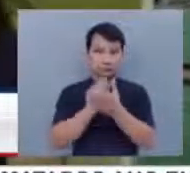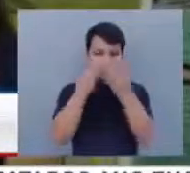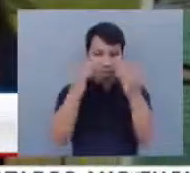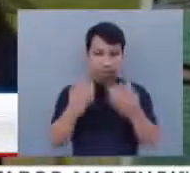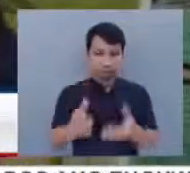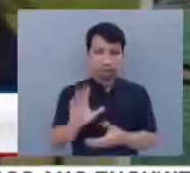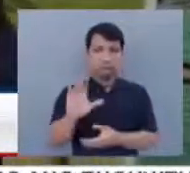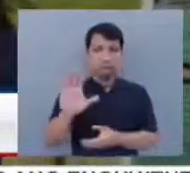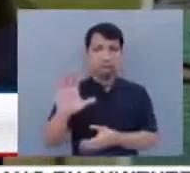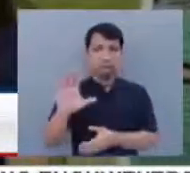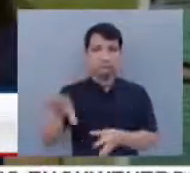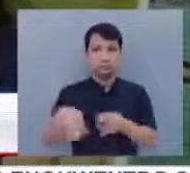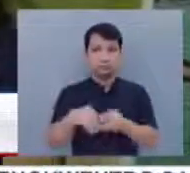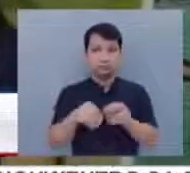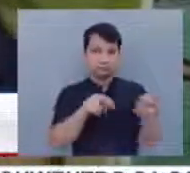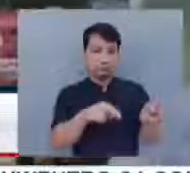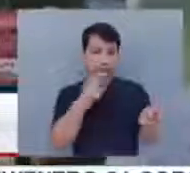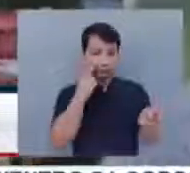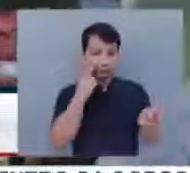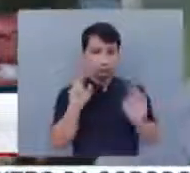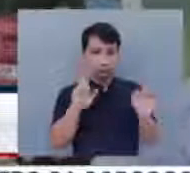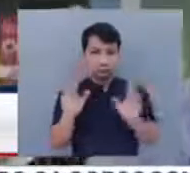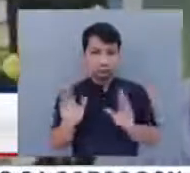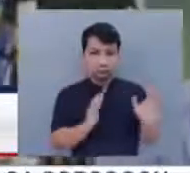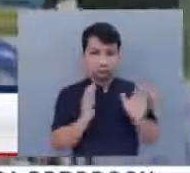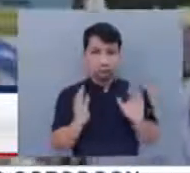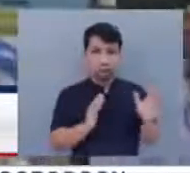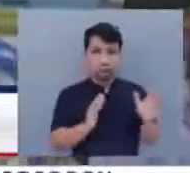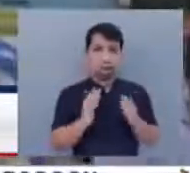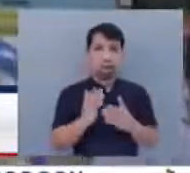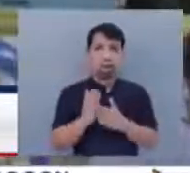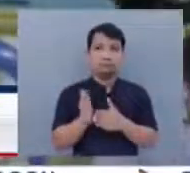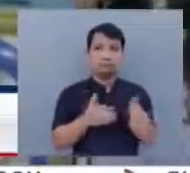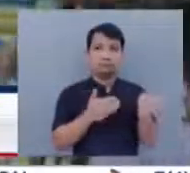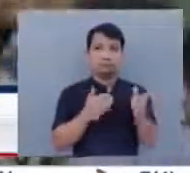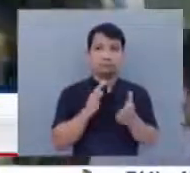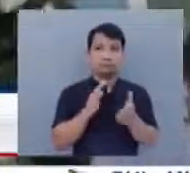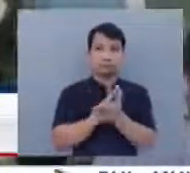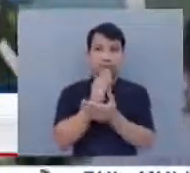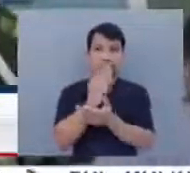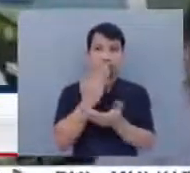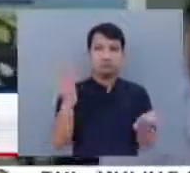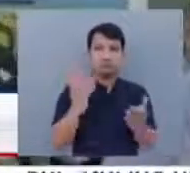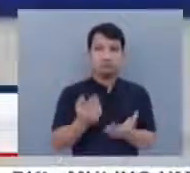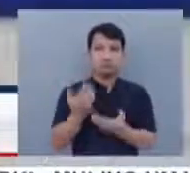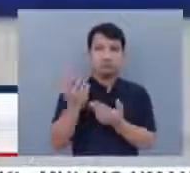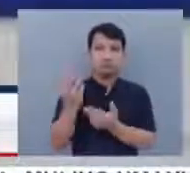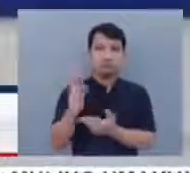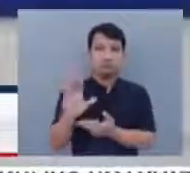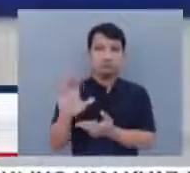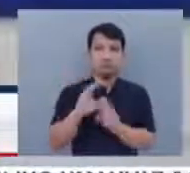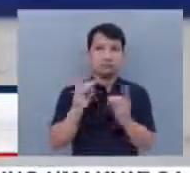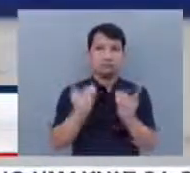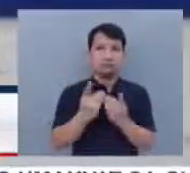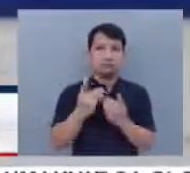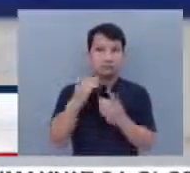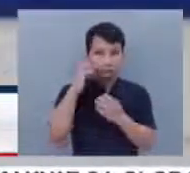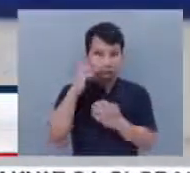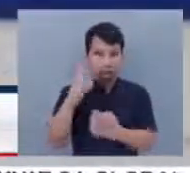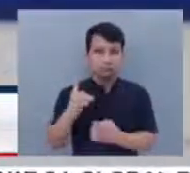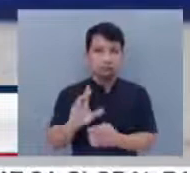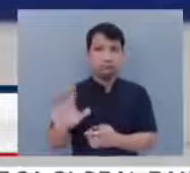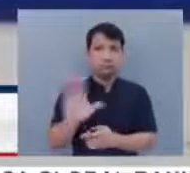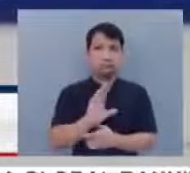agarang susundin ang nakahandang contingency plan ng eskwelahan alinsunod sa rekomendasyon ng DepEd. Lahat po ng guro